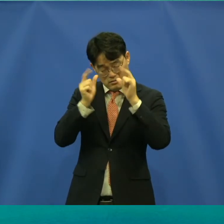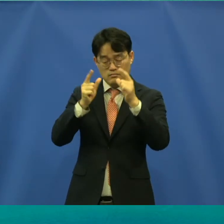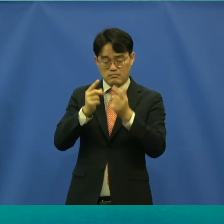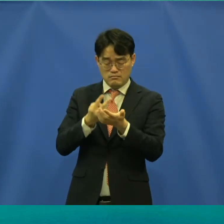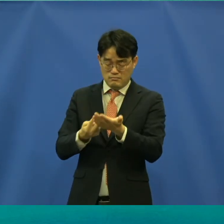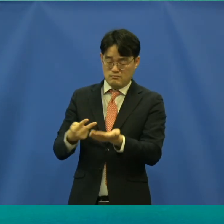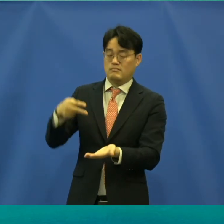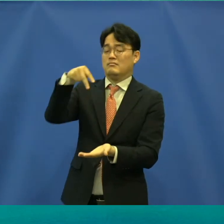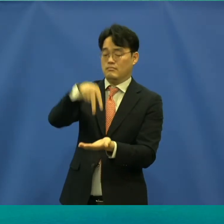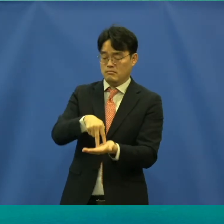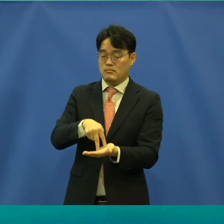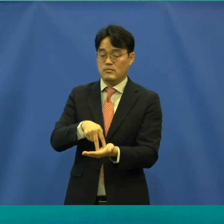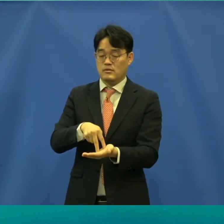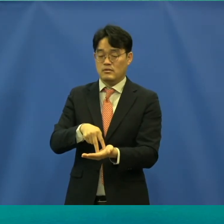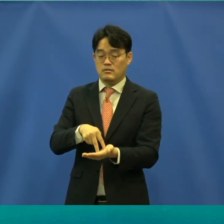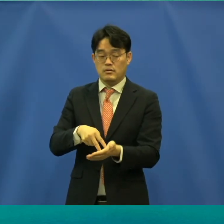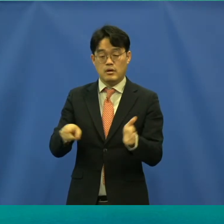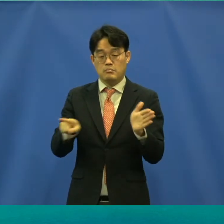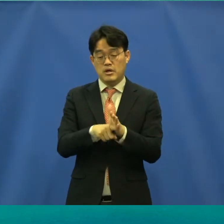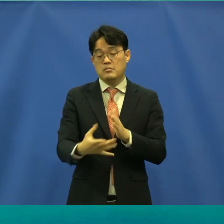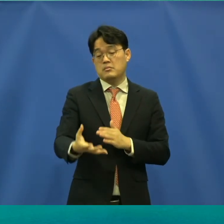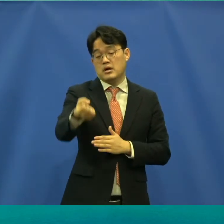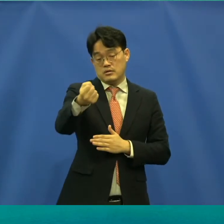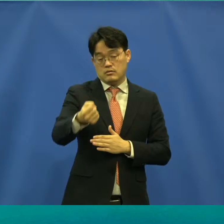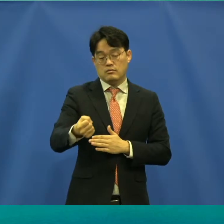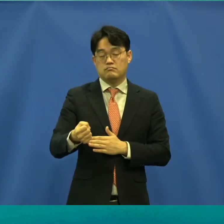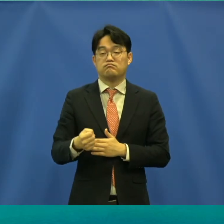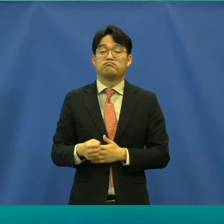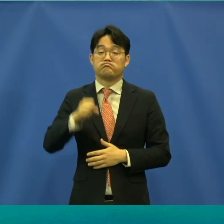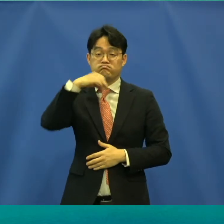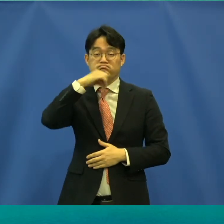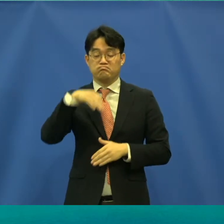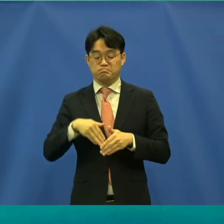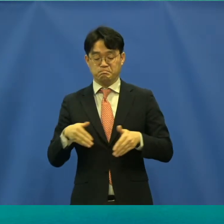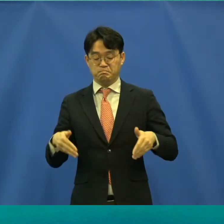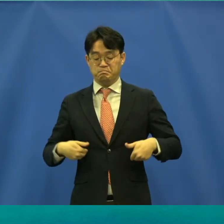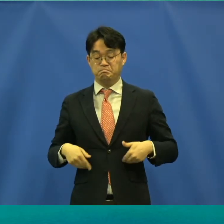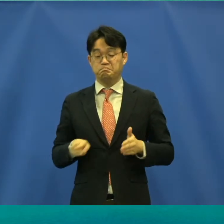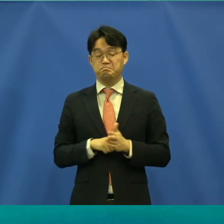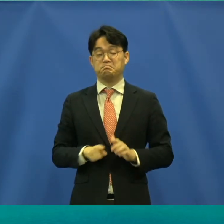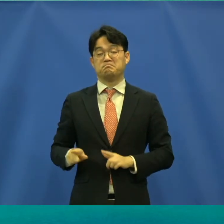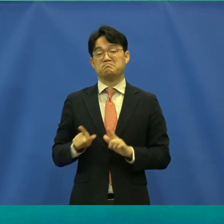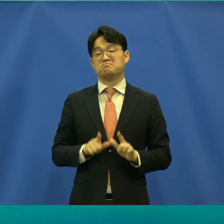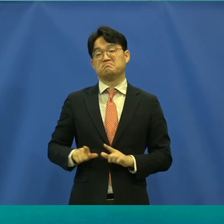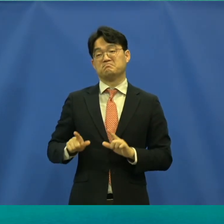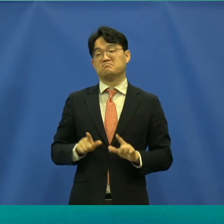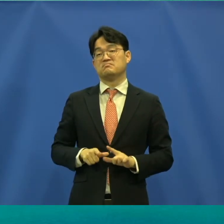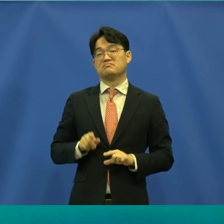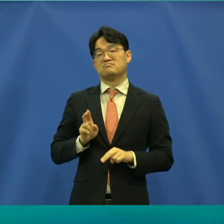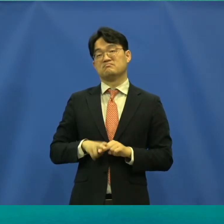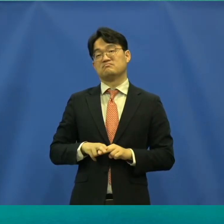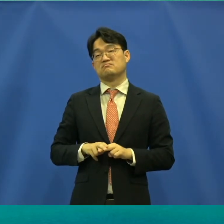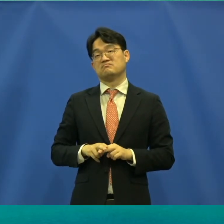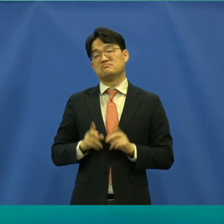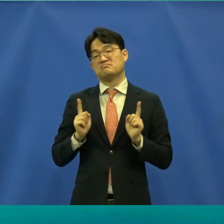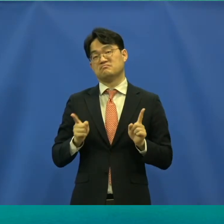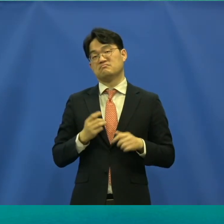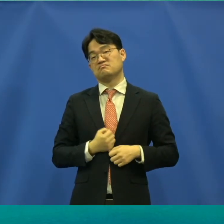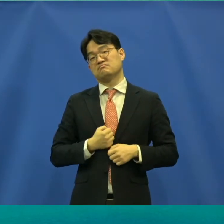너 신앙 그렇게 해가지고 안 돼. 처음으로 돌아가. 빨리 일어나. 주저앉아 있지 마.